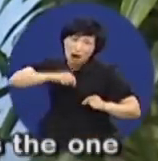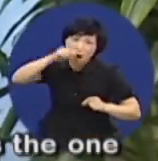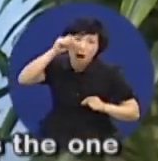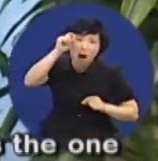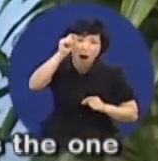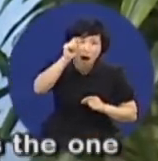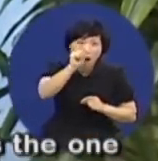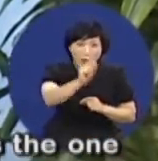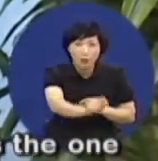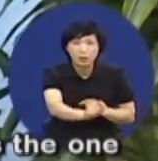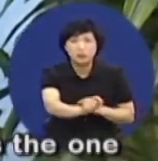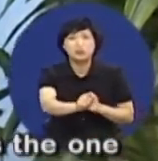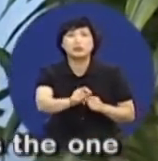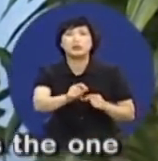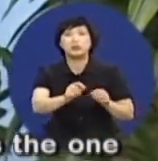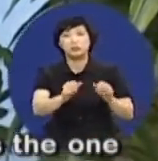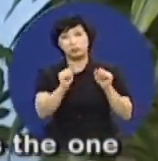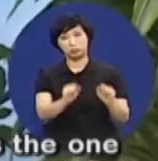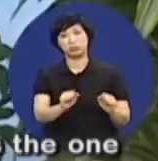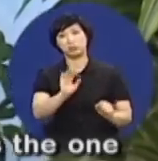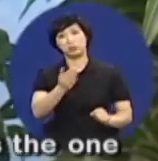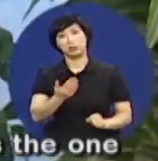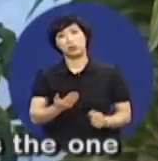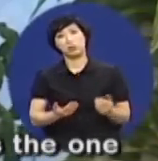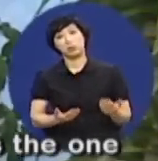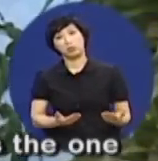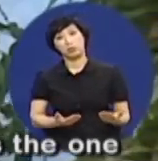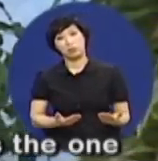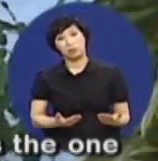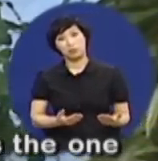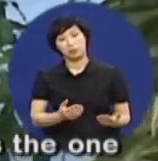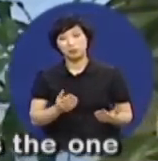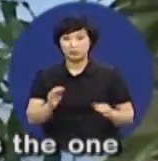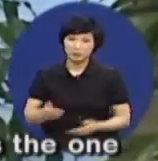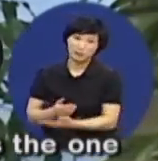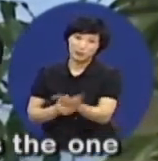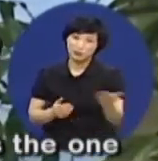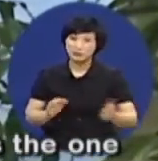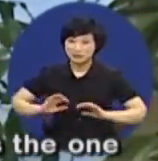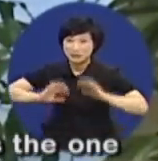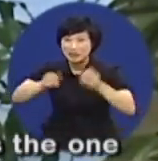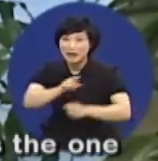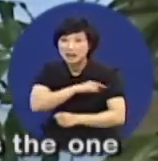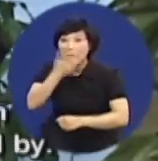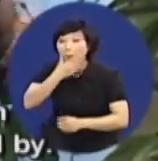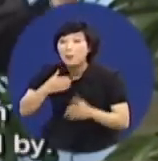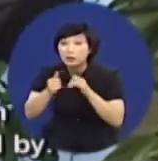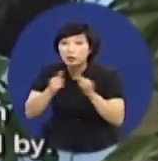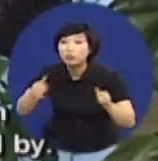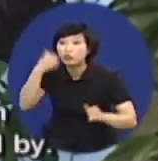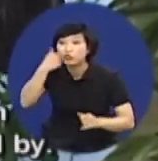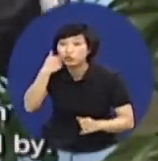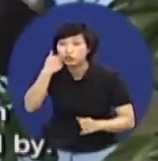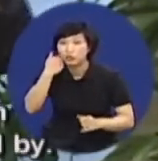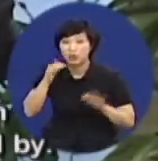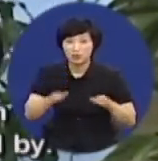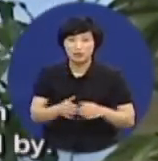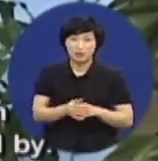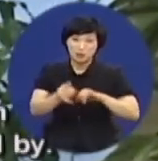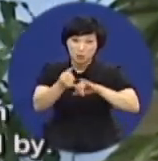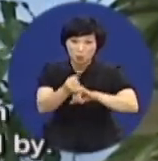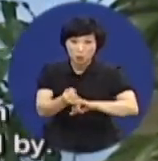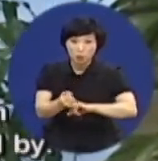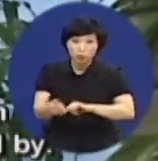に生きなければならないのです。この世で一番幸せな人は、必